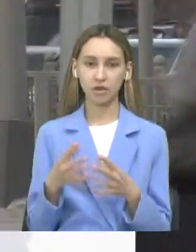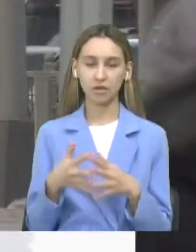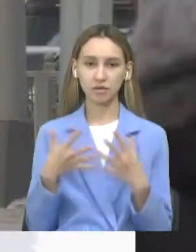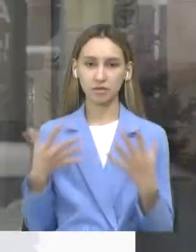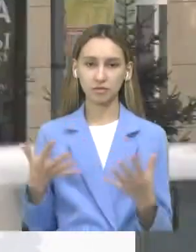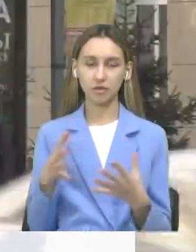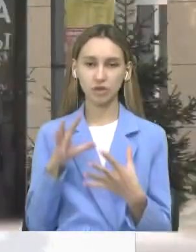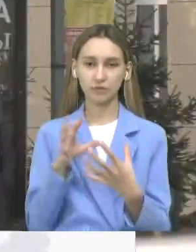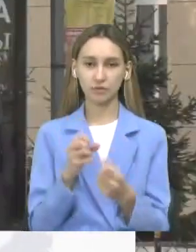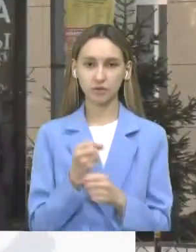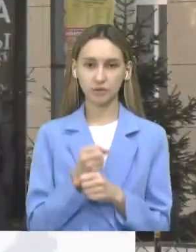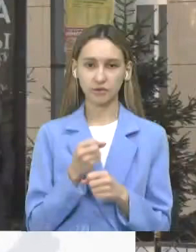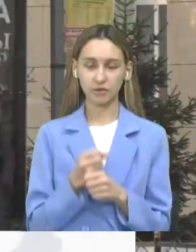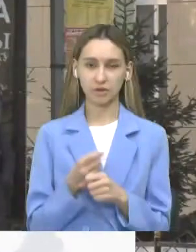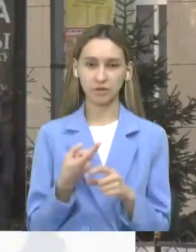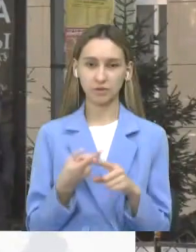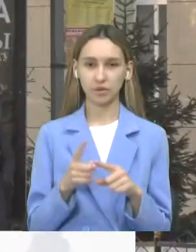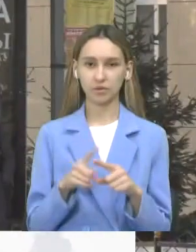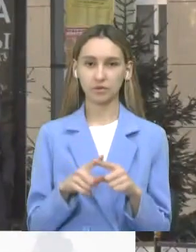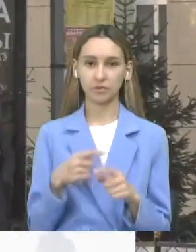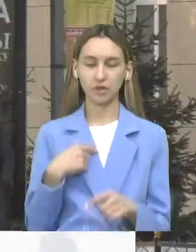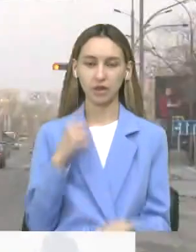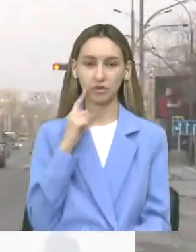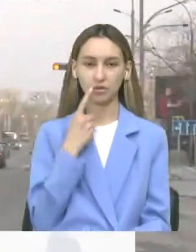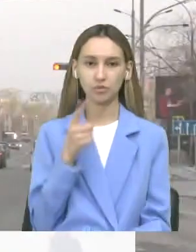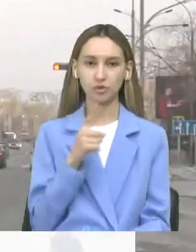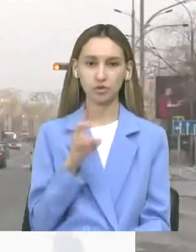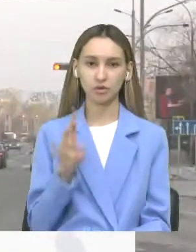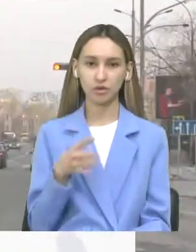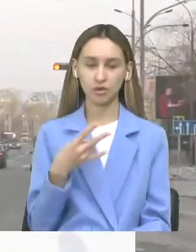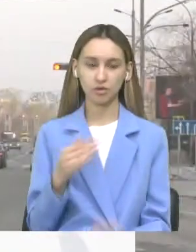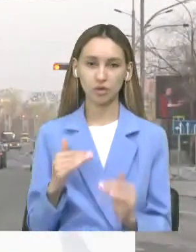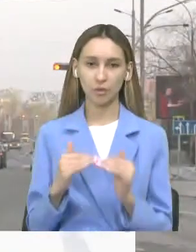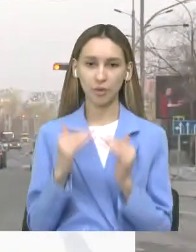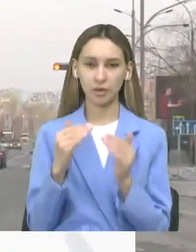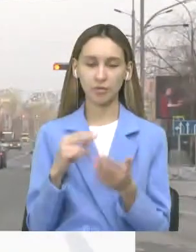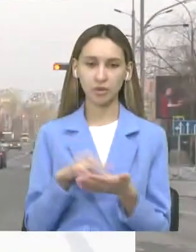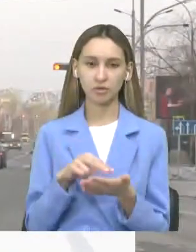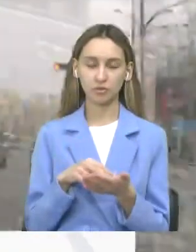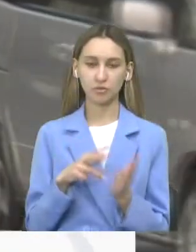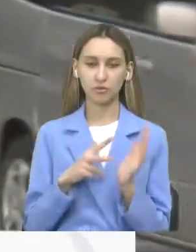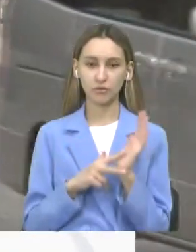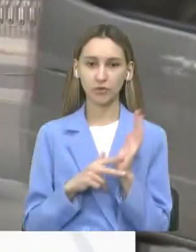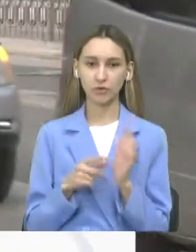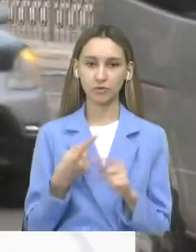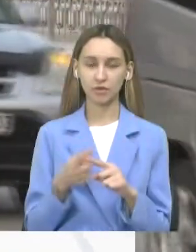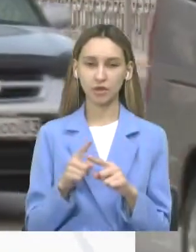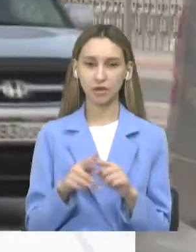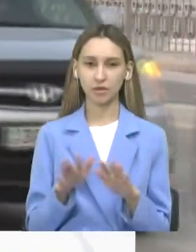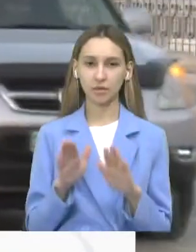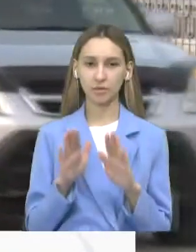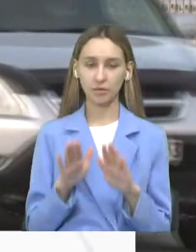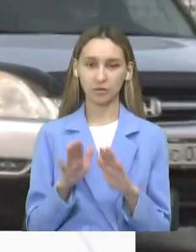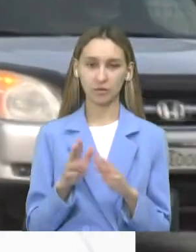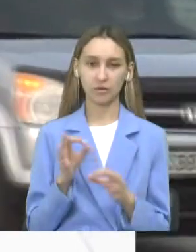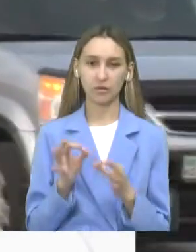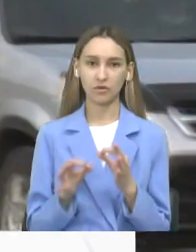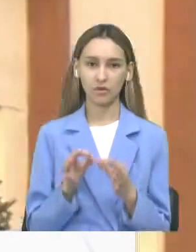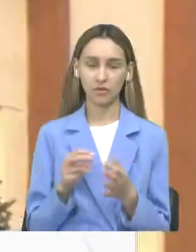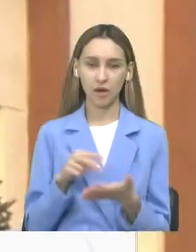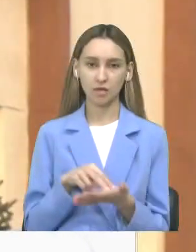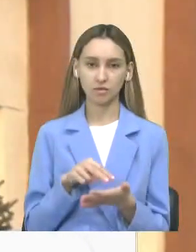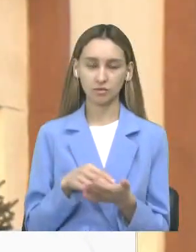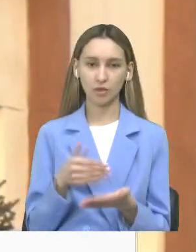тарифтерді қайта қарау туралы ұсыныс білдірді. Алайда бұл мәселе кейінге шегерілген еді. Қазіргі таңда автобус паркінде 20 жүргізуші